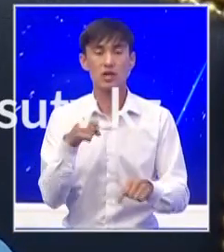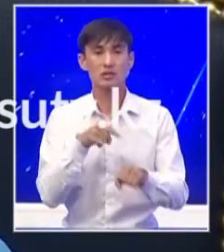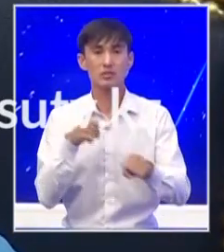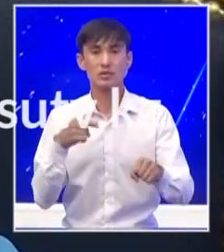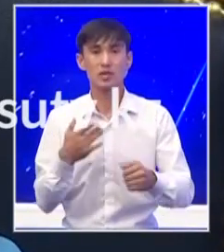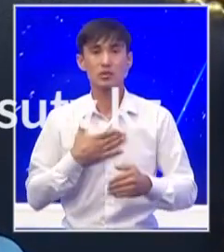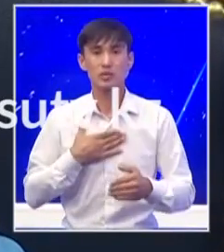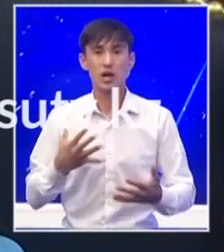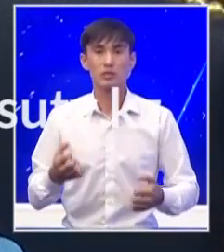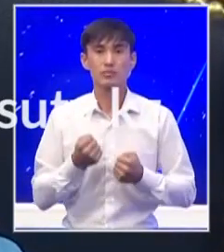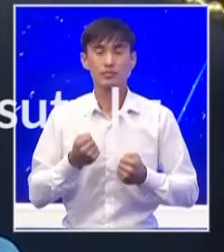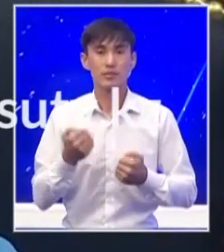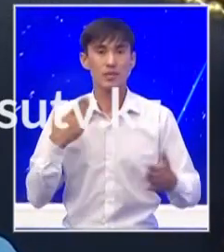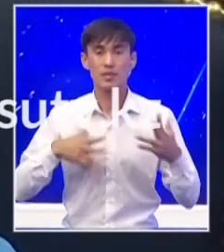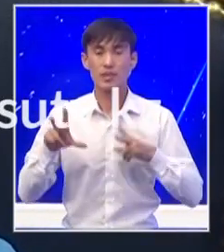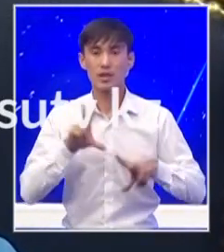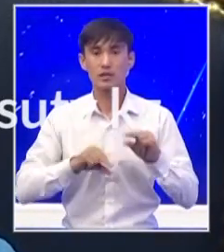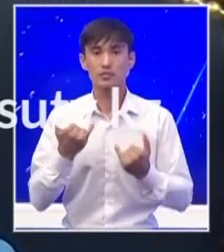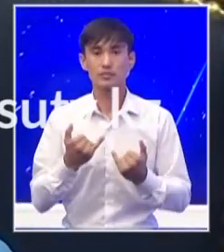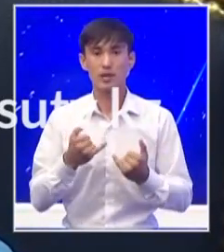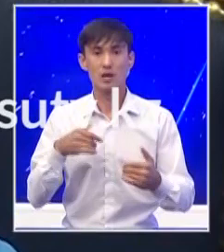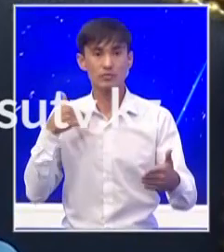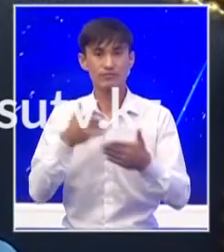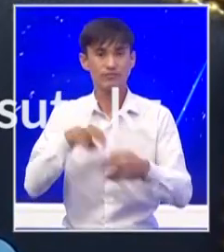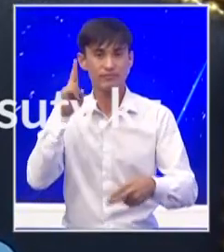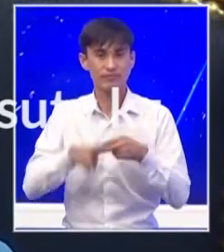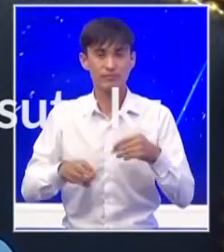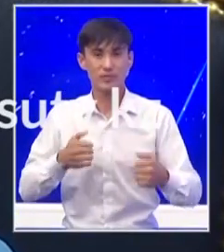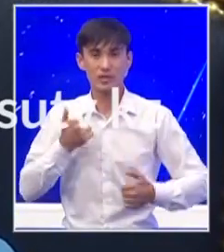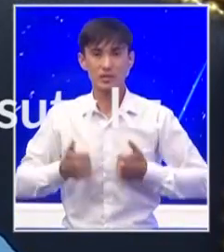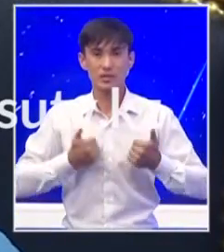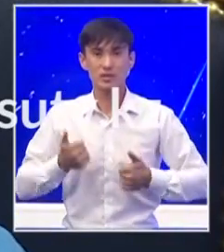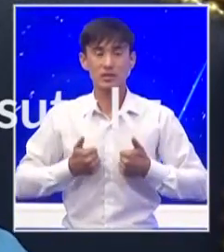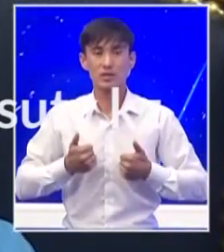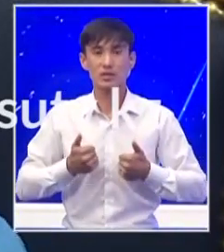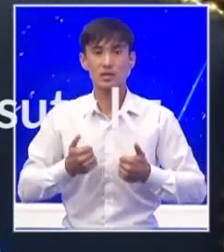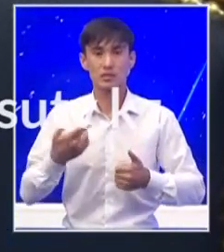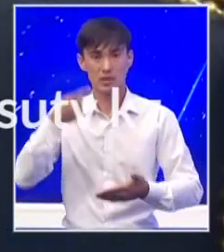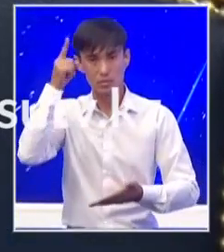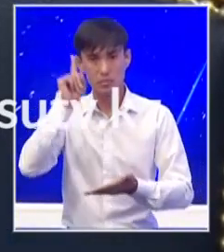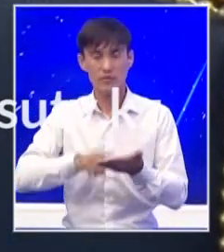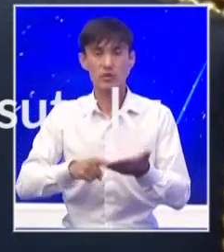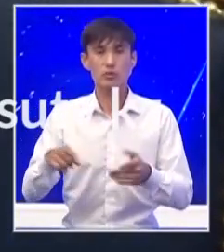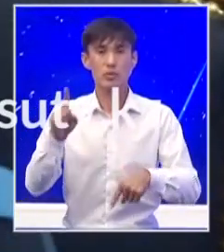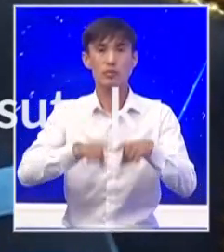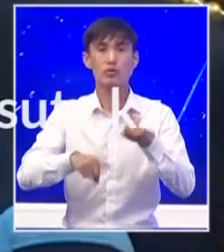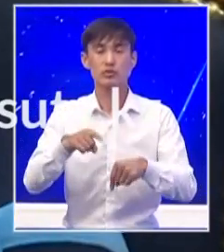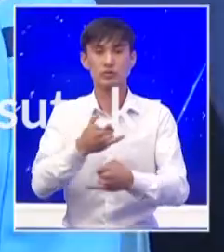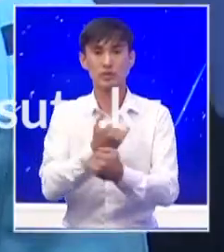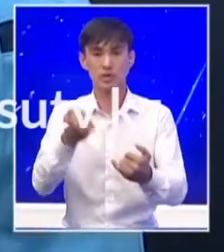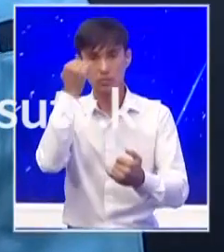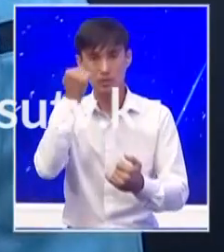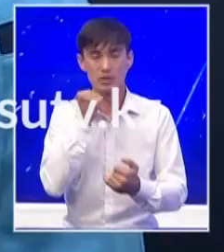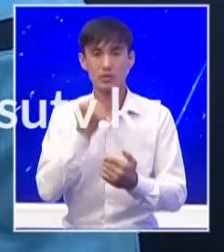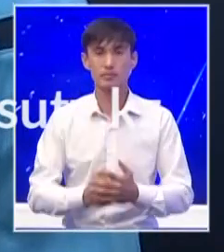айтып жеткізу мүмкін емес. Мен жүлде үшін соңына дейін күрестім. Оған жеттім. Маған сенген отандастарыма рахмет. Сеніңдеріңізді ақтадым деп